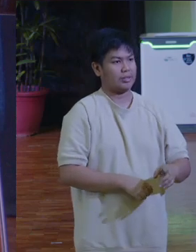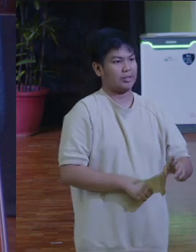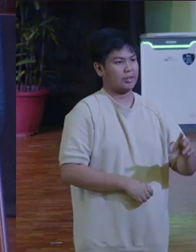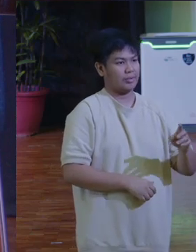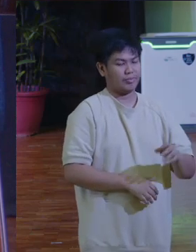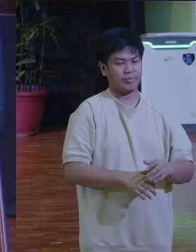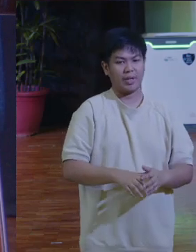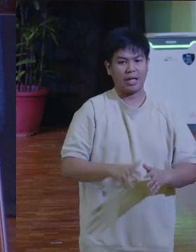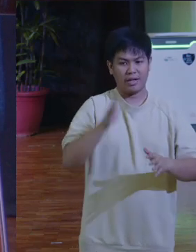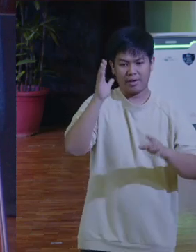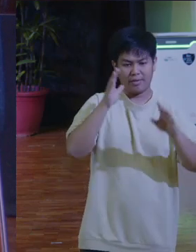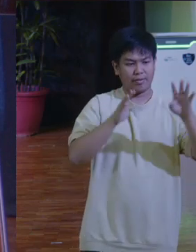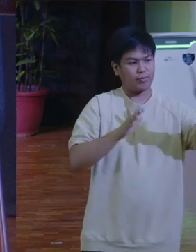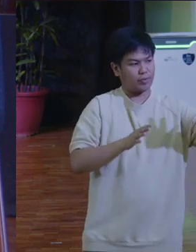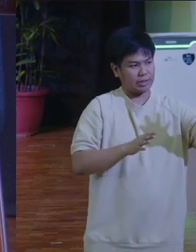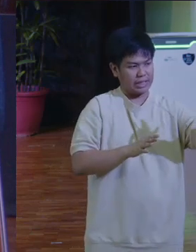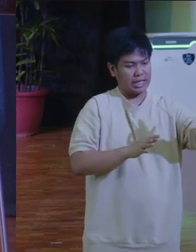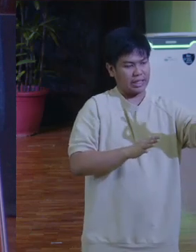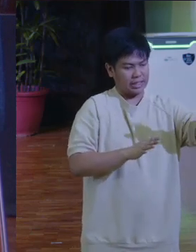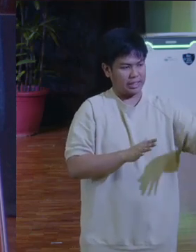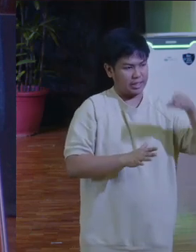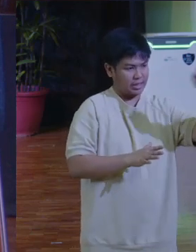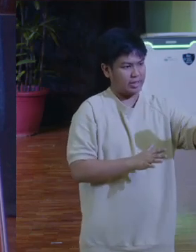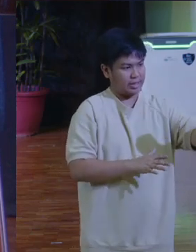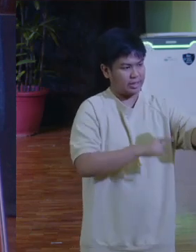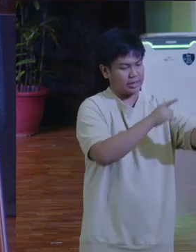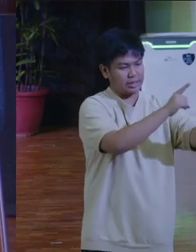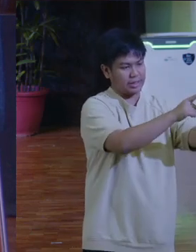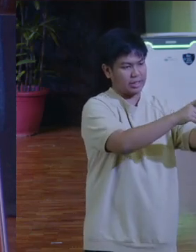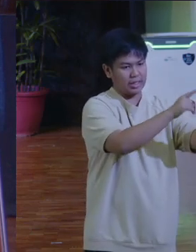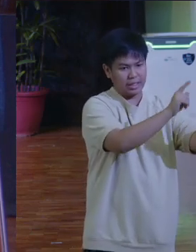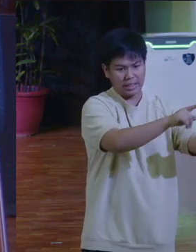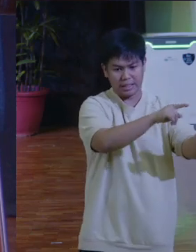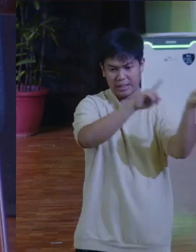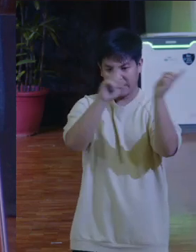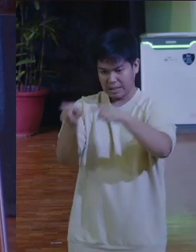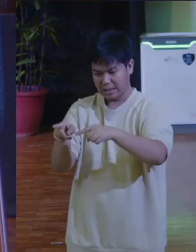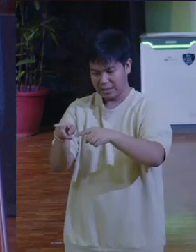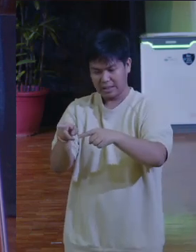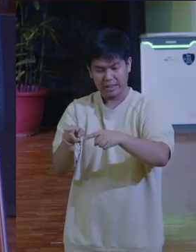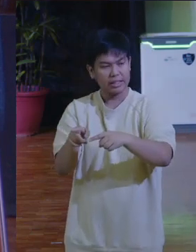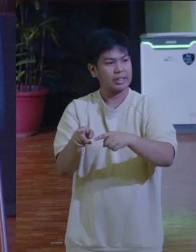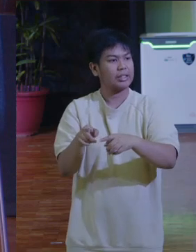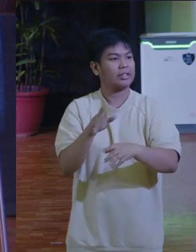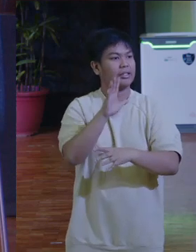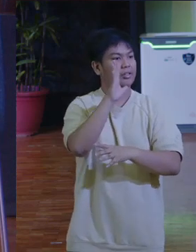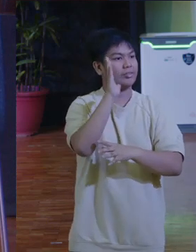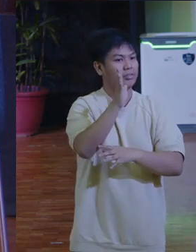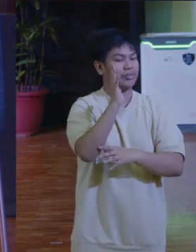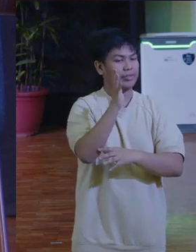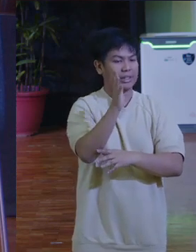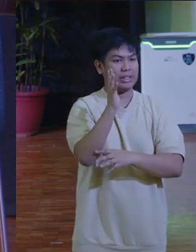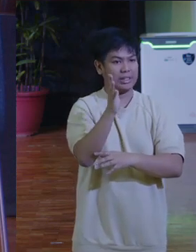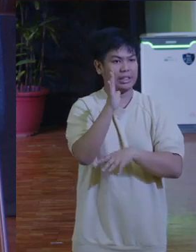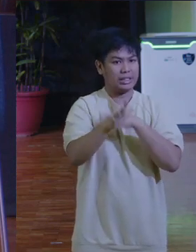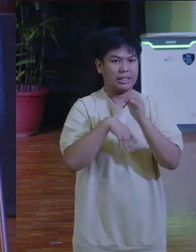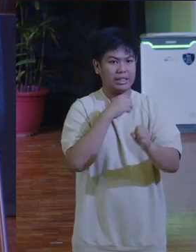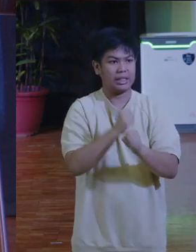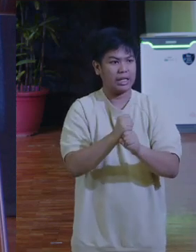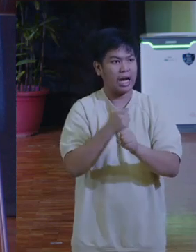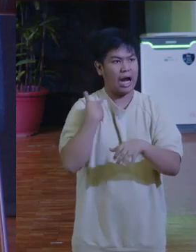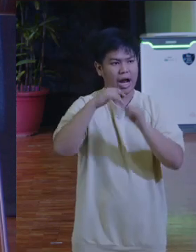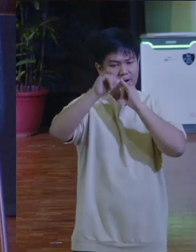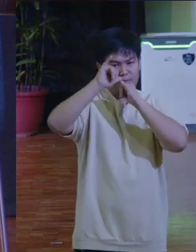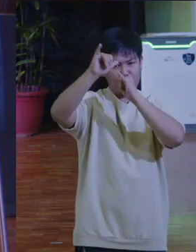year. After that Sabbath year, on the Day of Atonement, Yom Kippur, they would sound the